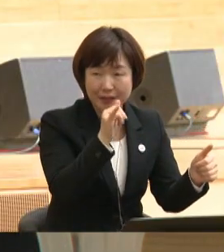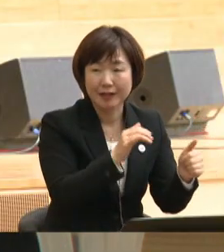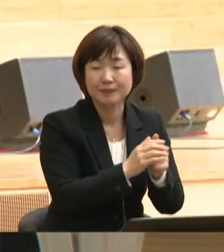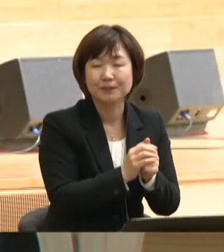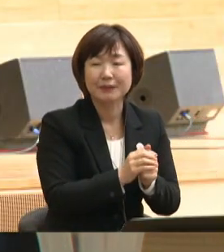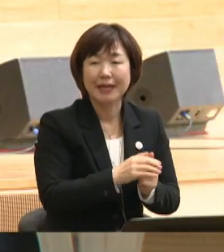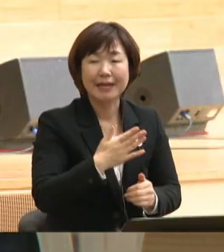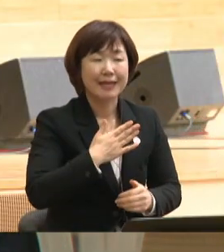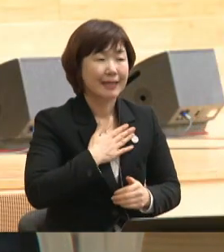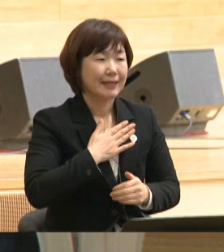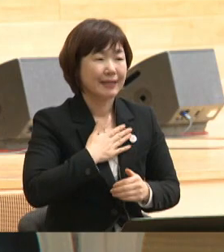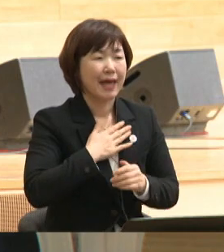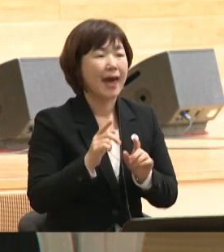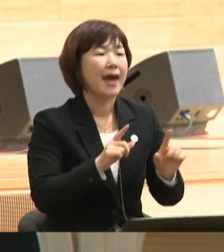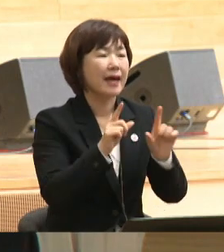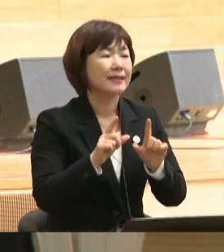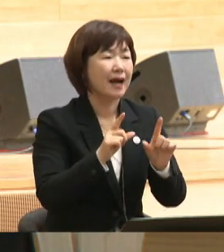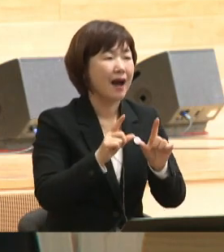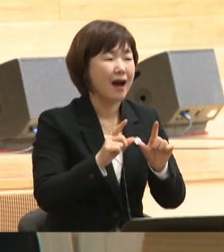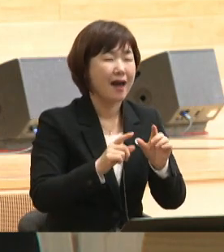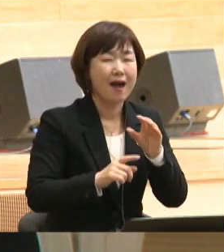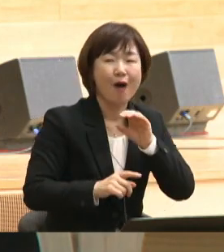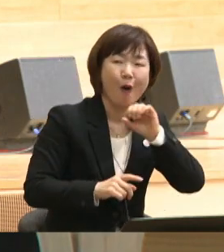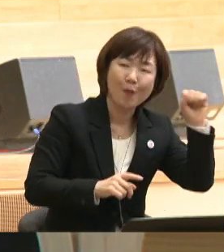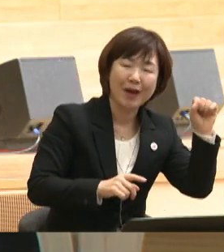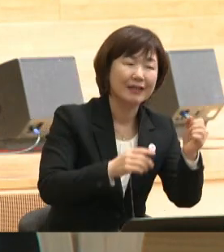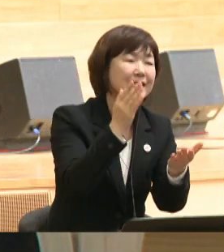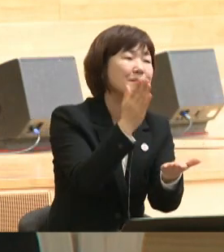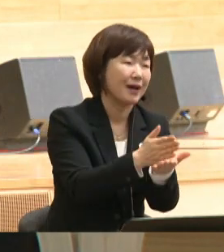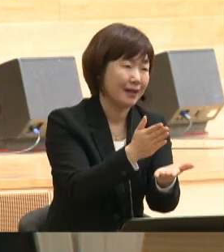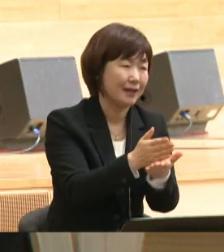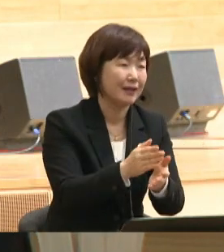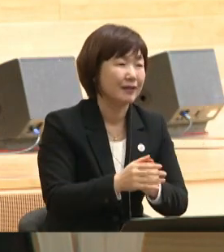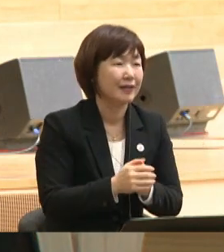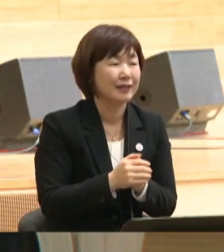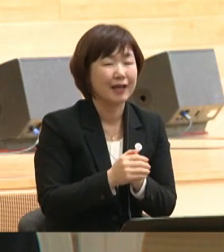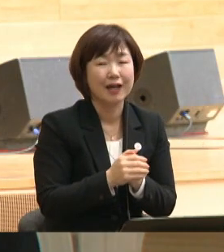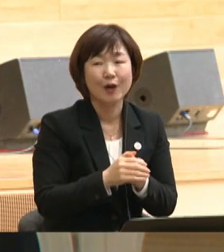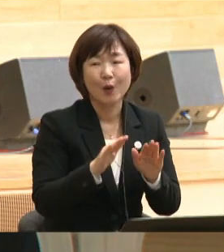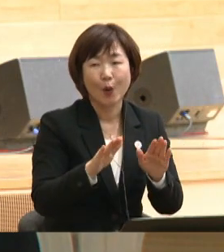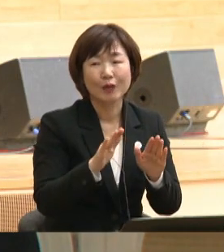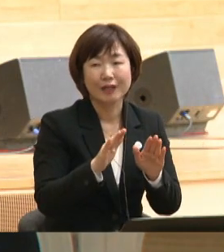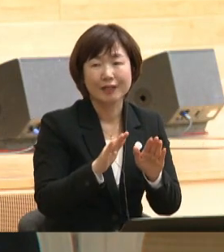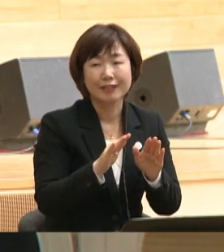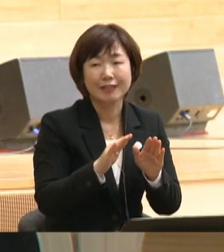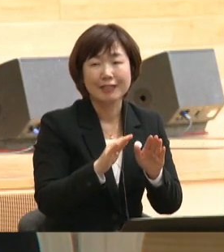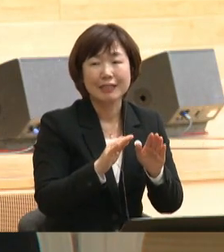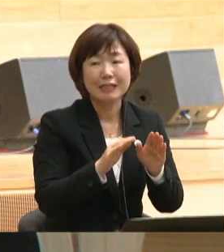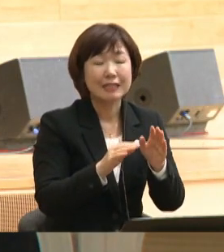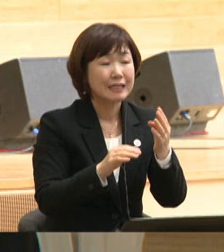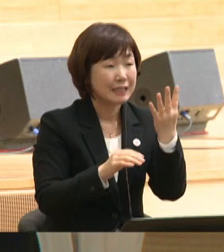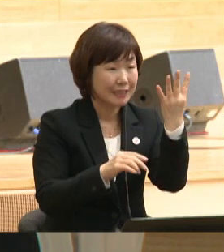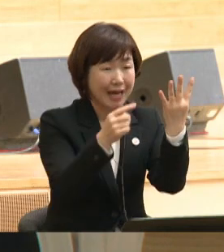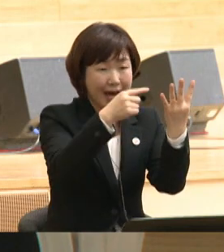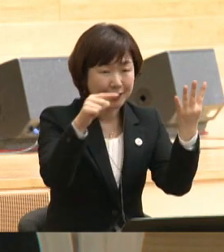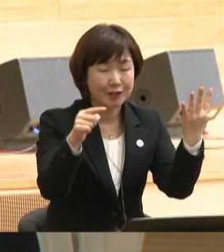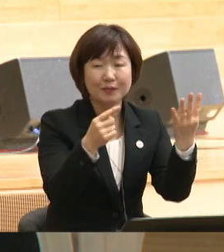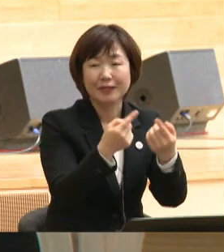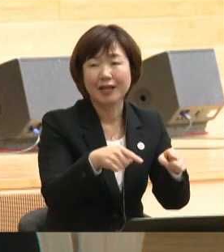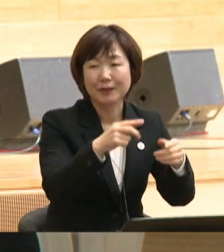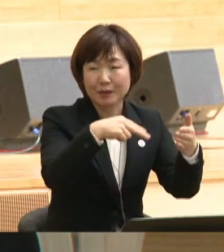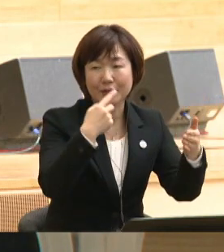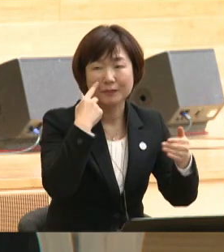자기 생활에 얽매이지 말아라 자 오늘 본문은 4절 말씀 함께 읽어보도록 하겠습니다 4절입니다